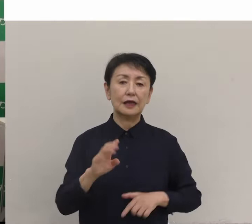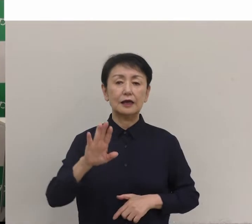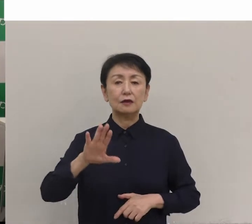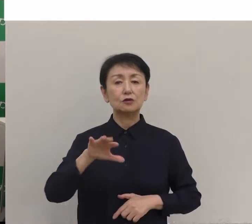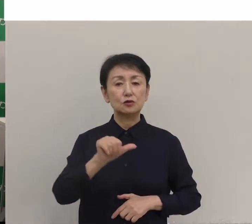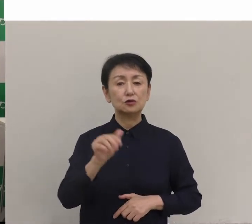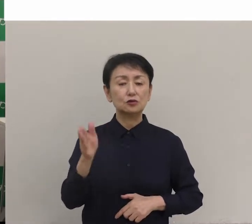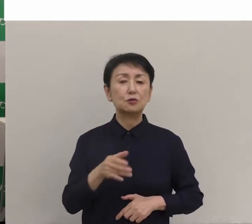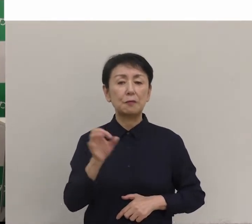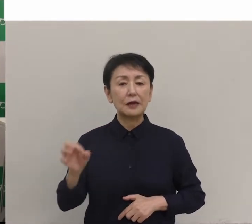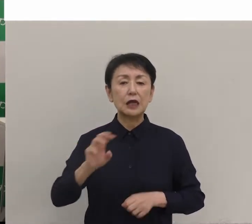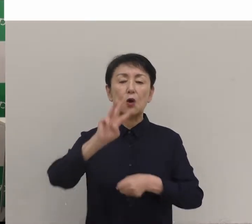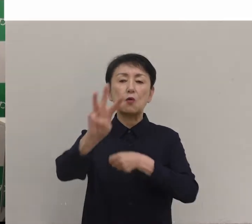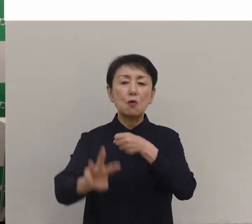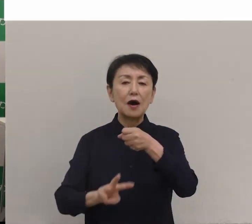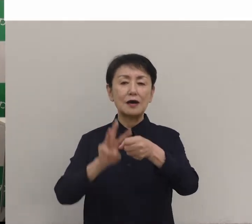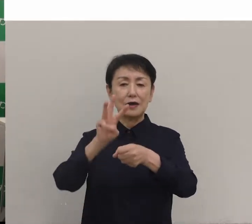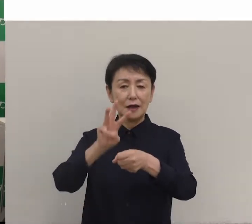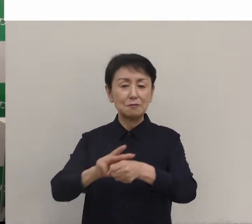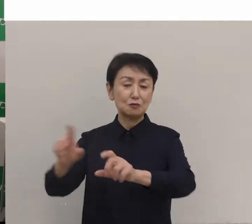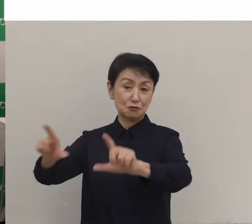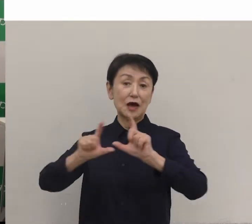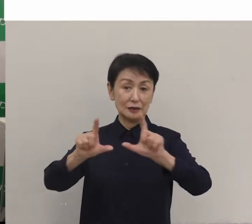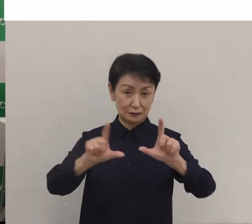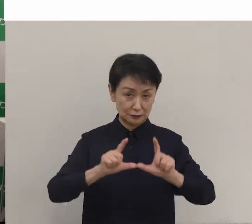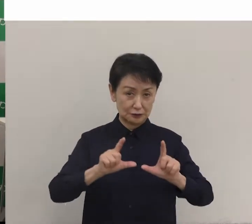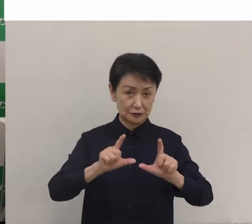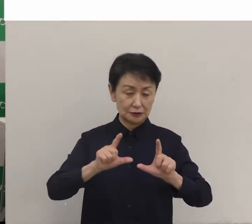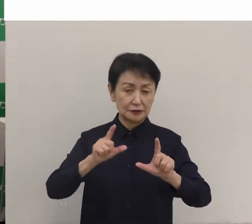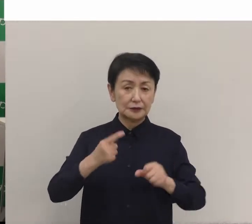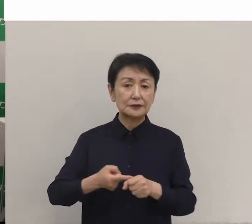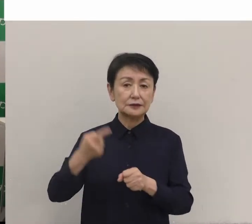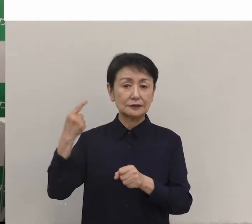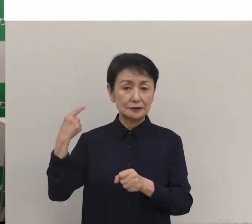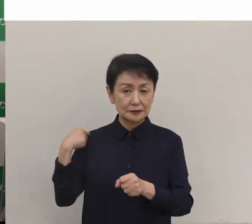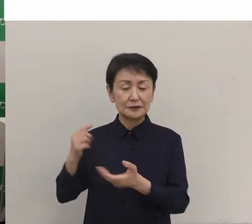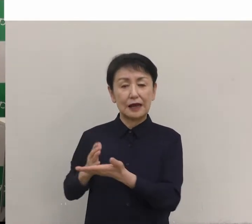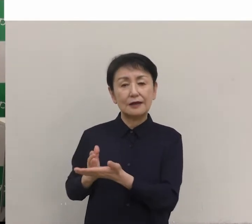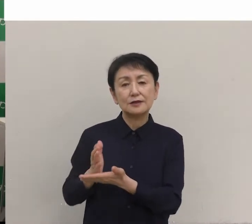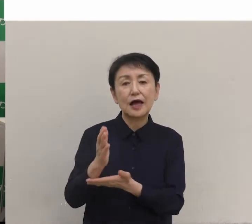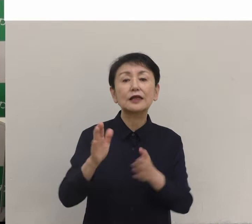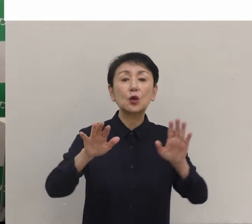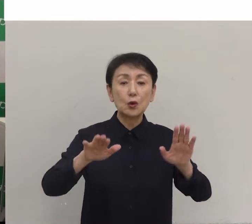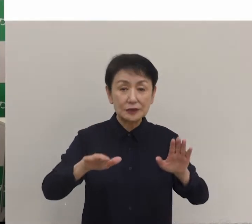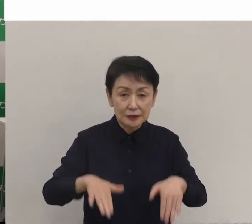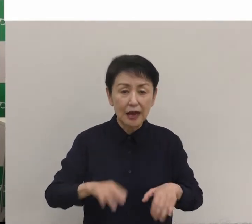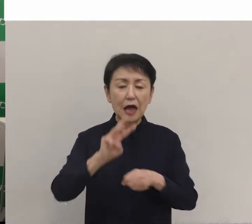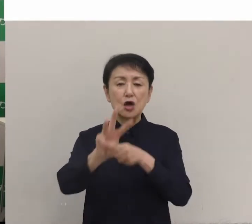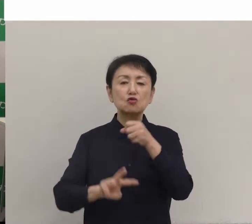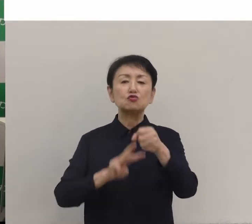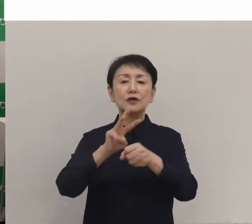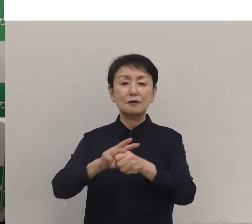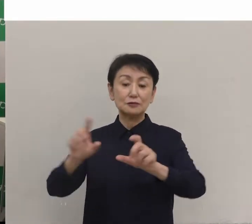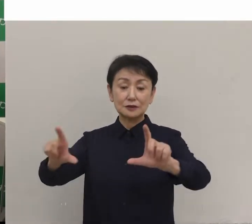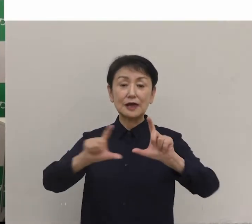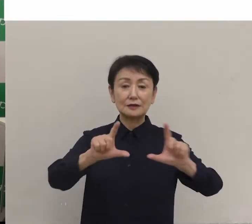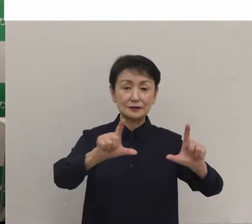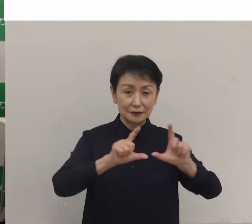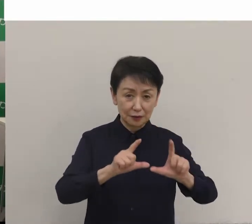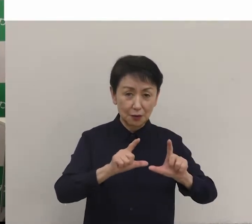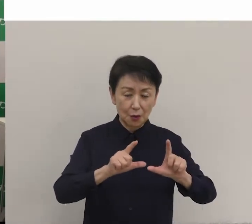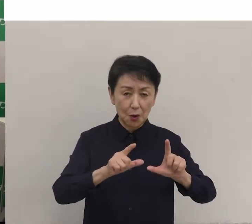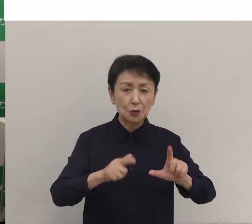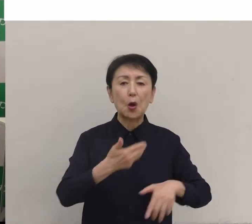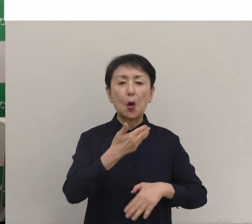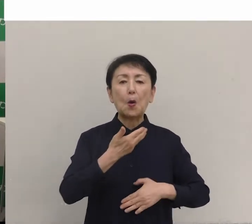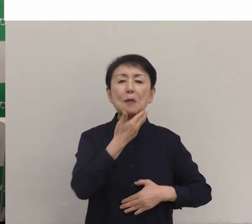はウェブ回答をご利用いただいており、昨年度より開始いたしましたウェブ回答の利便性を実感していただい